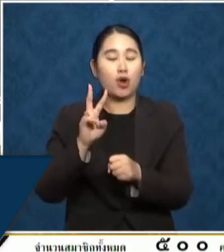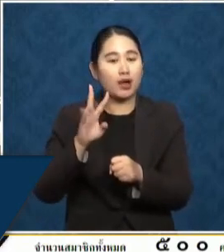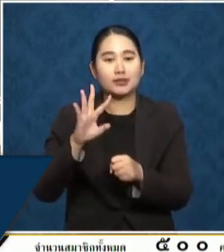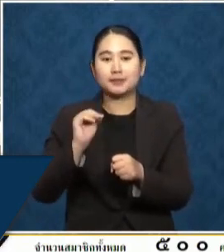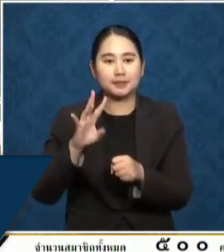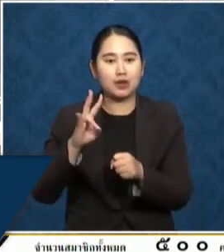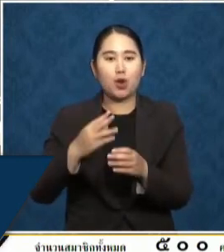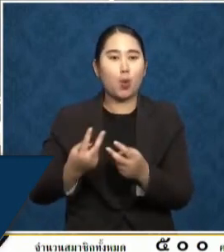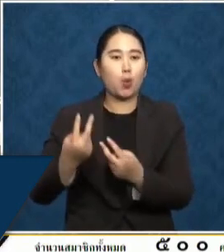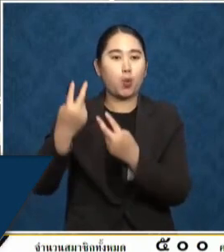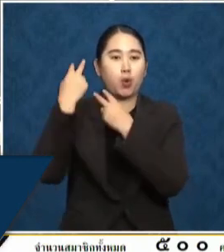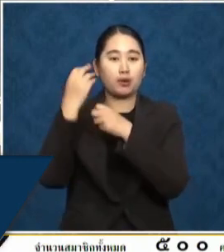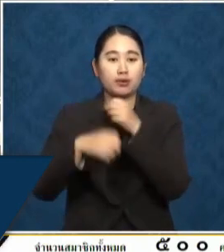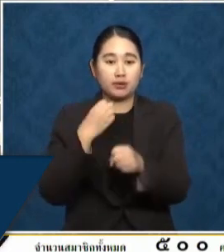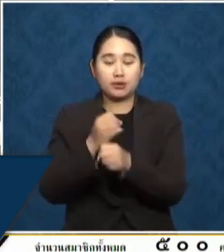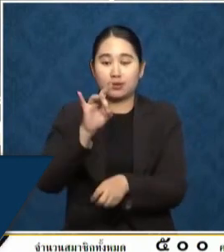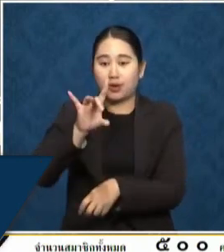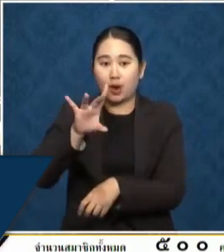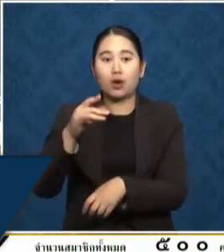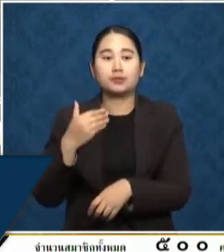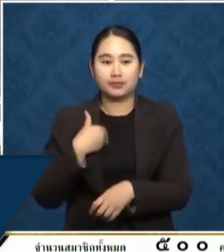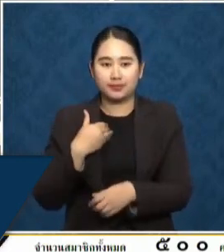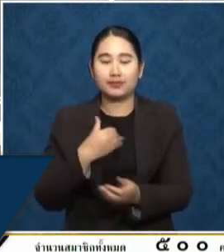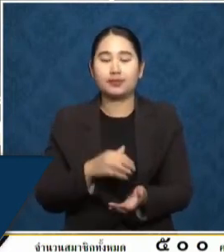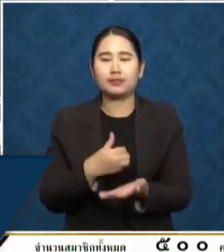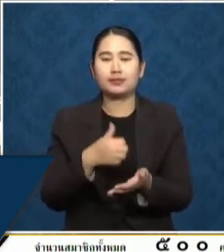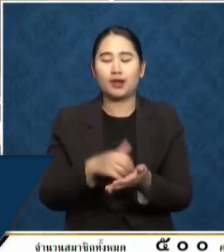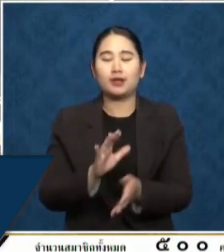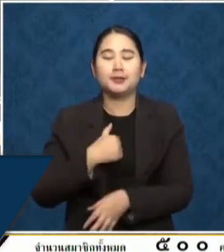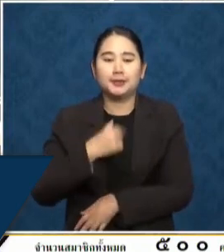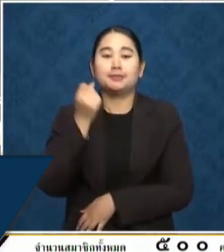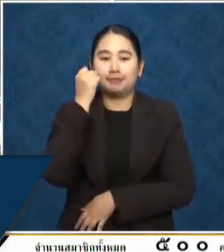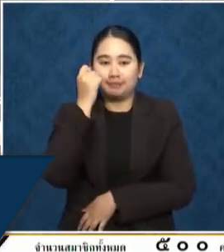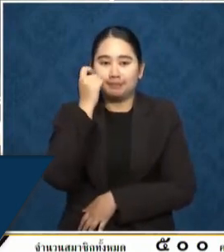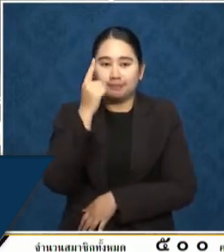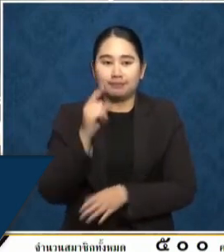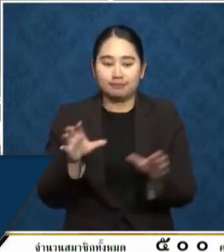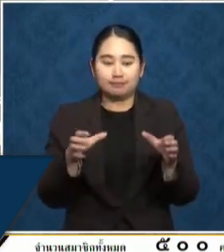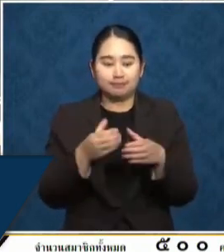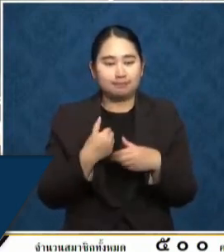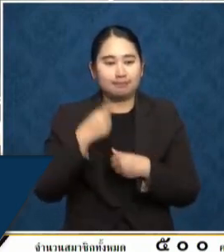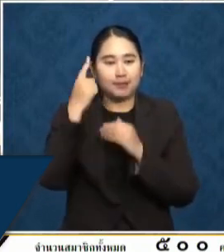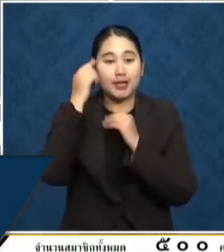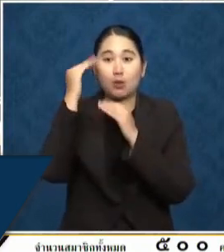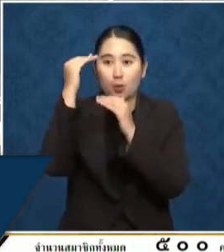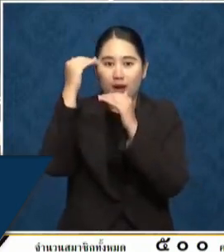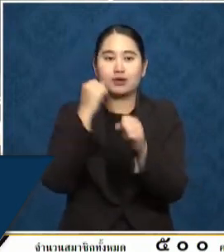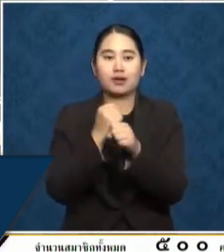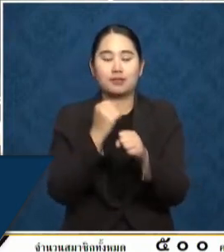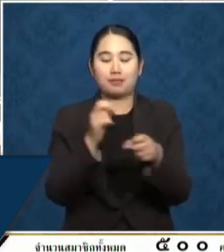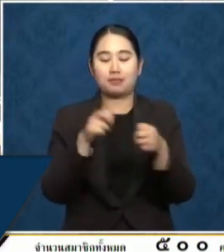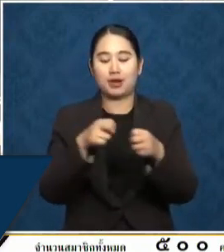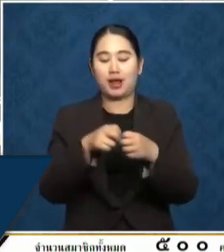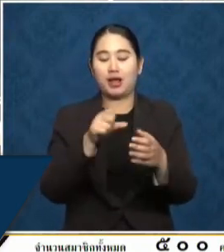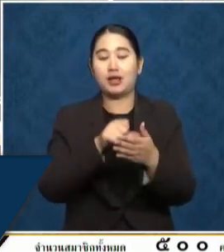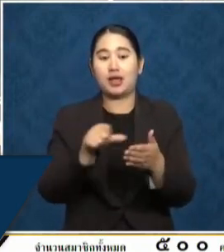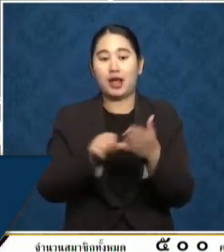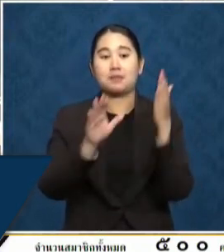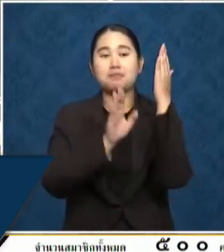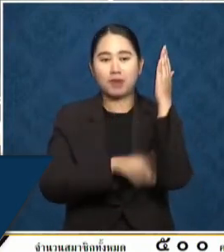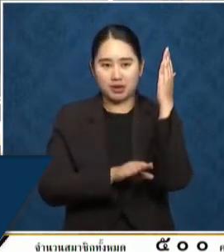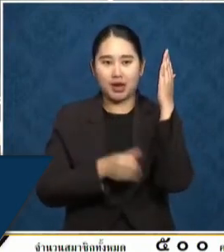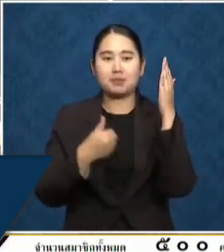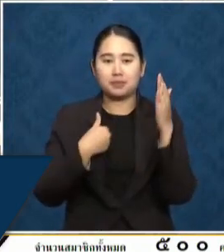่ย้อนหางไปเป็ 100 ปีอย ลกตาม เรา investment ว่า มีการ ตั้งความหวังในการแก้ไขปัญหาจัวดชายดรไ